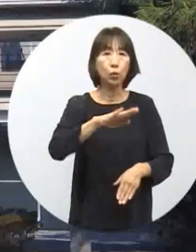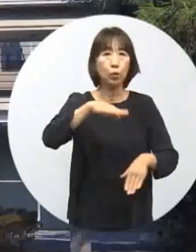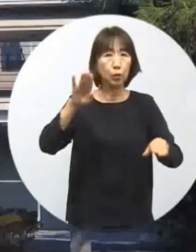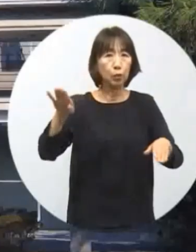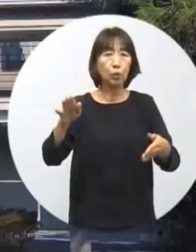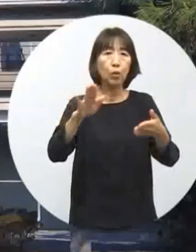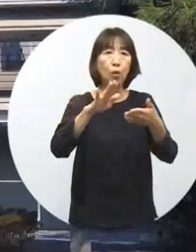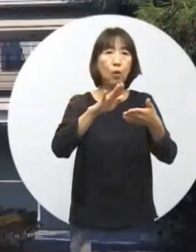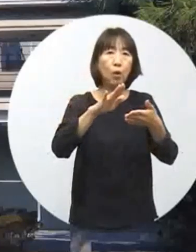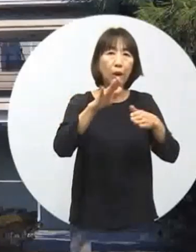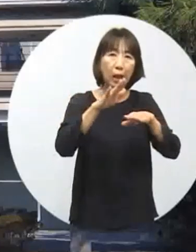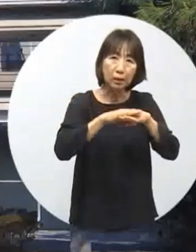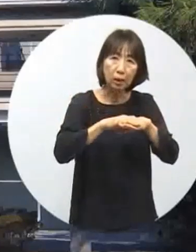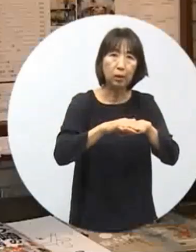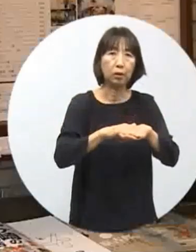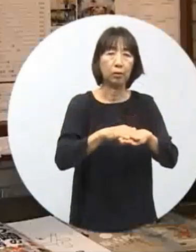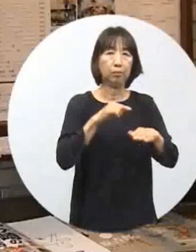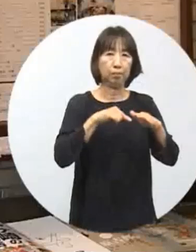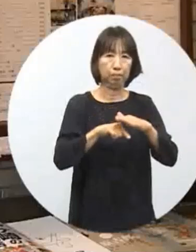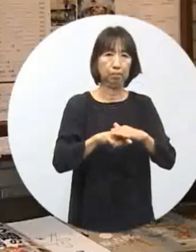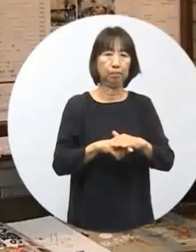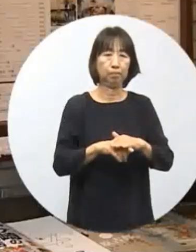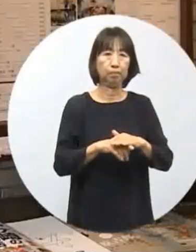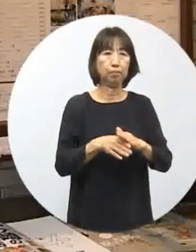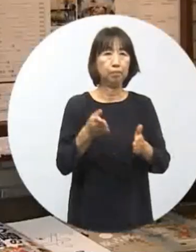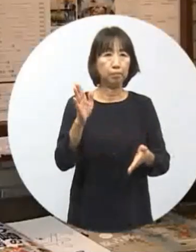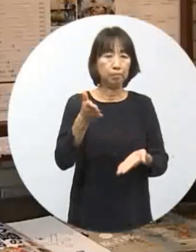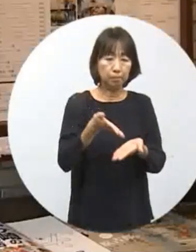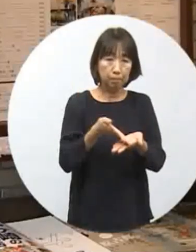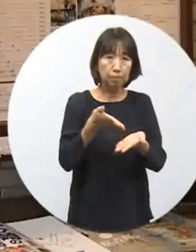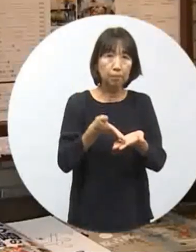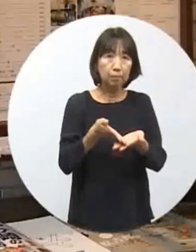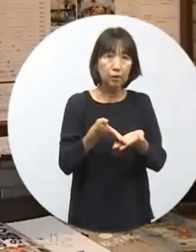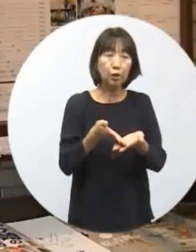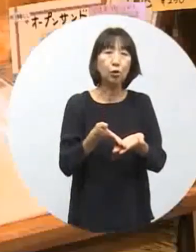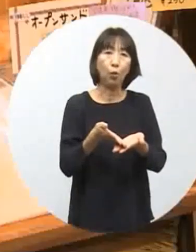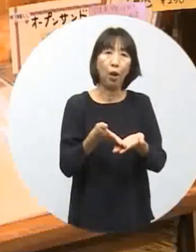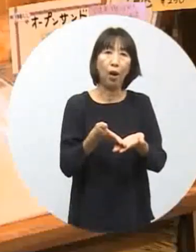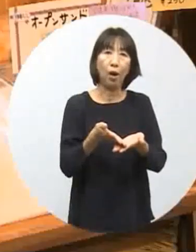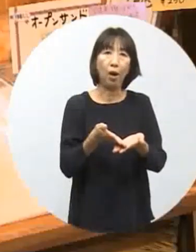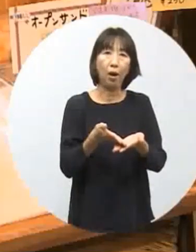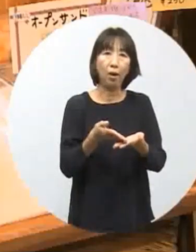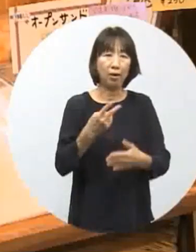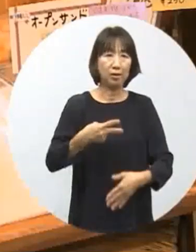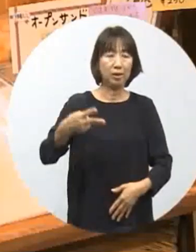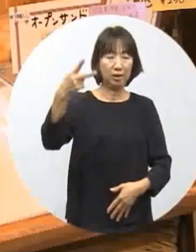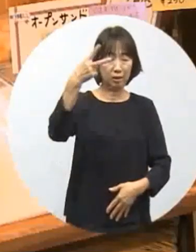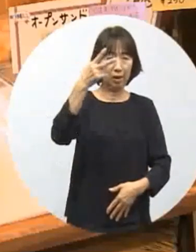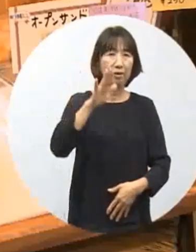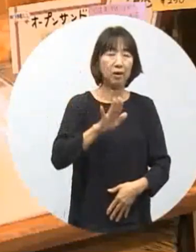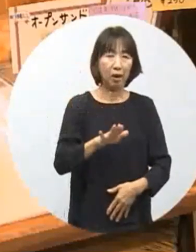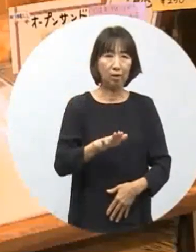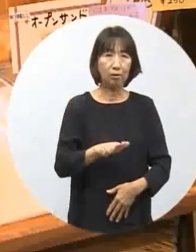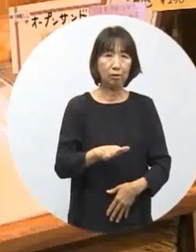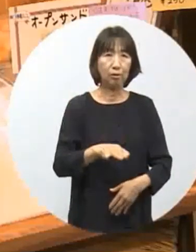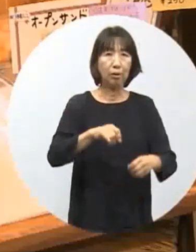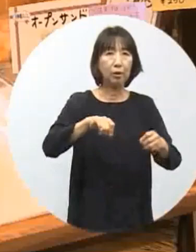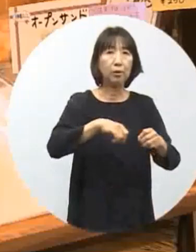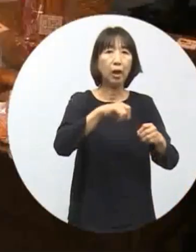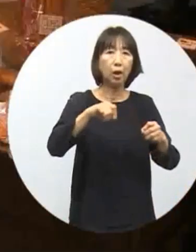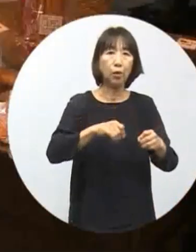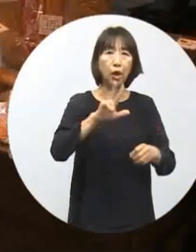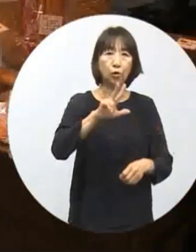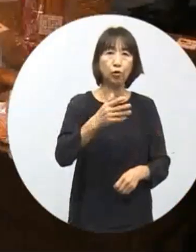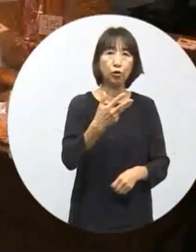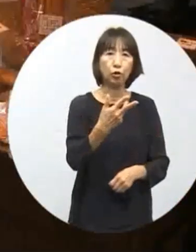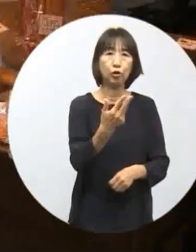ですけども。 山口さんがお話ししているのは美術館2階にある美術館カフェル